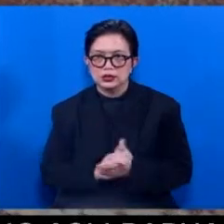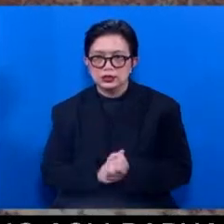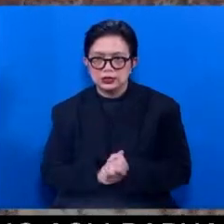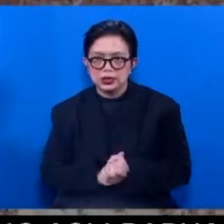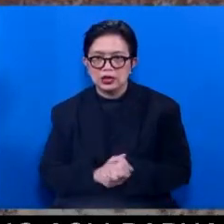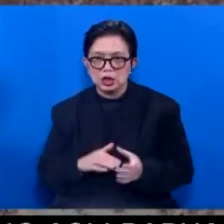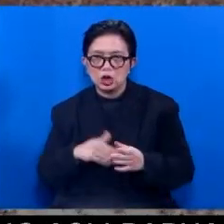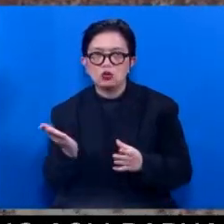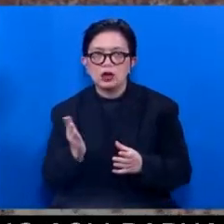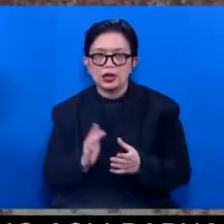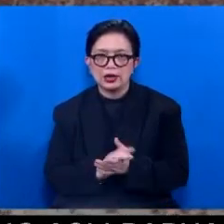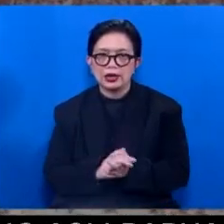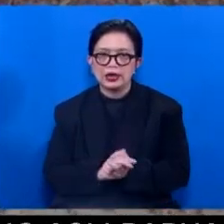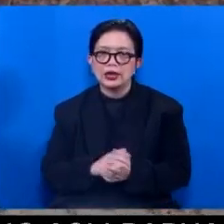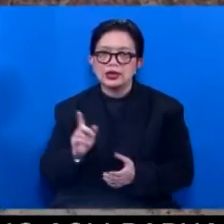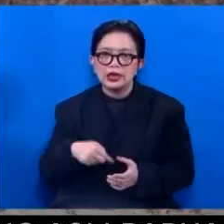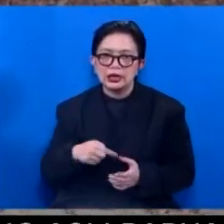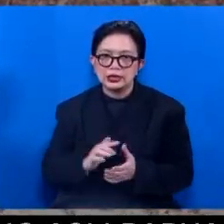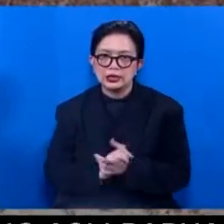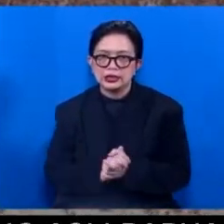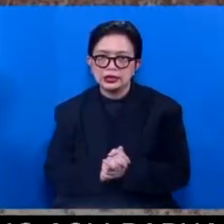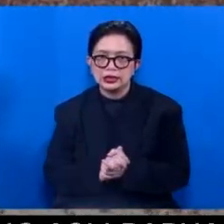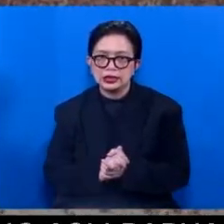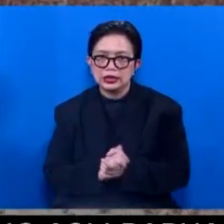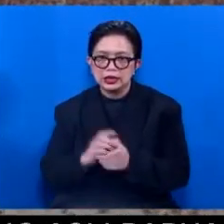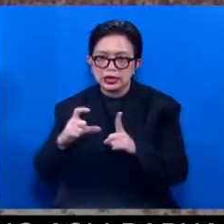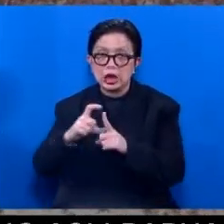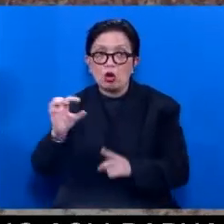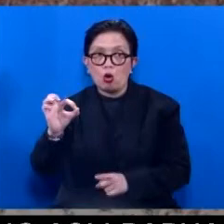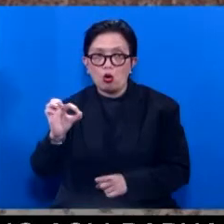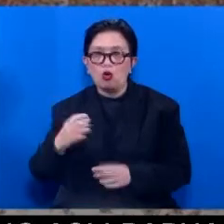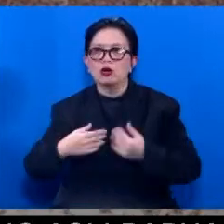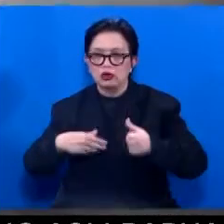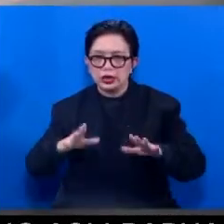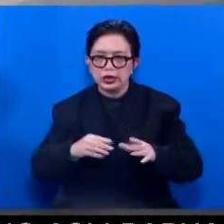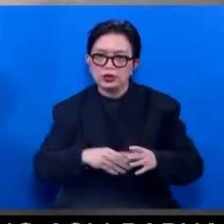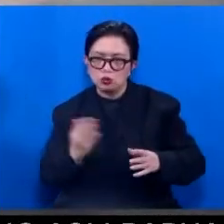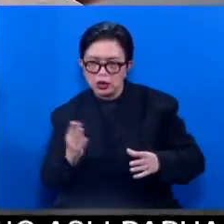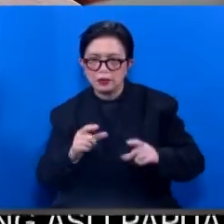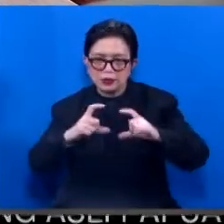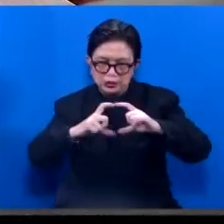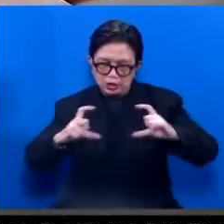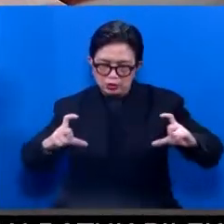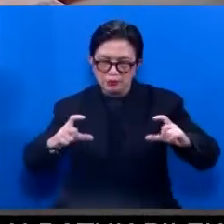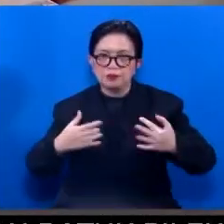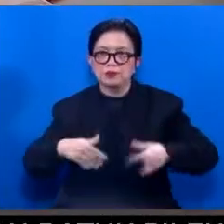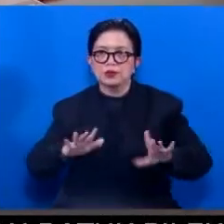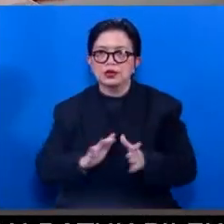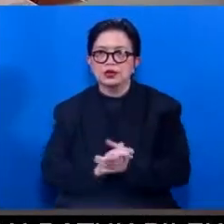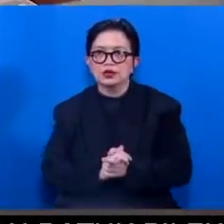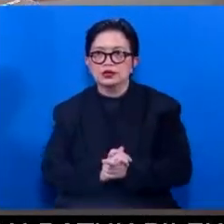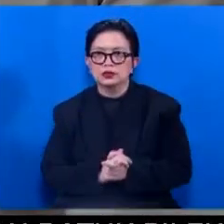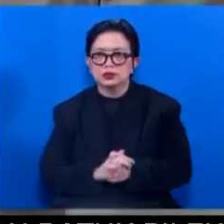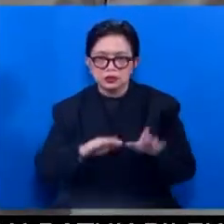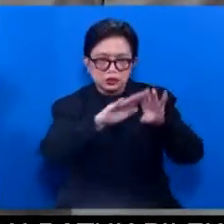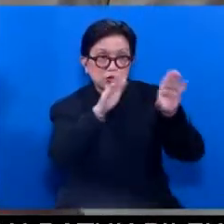dari sales, Pak. Ini rata-rata stok dari bulan berapa distribusinya? Baru, bulan berapa? Di lokasi lain di sebuah